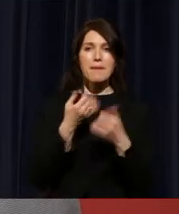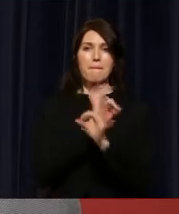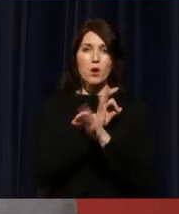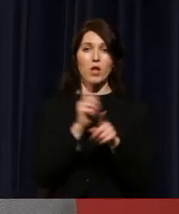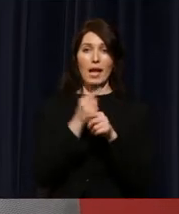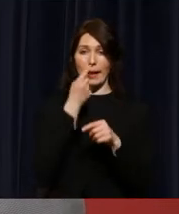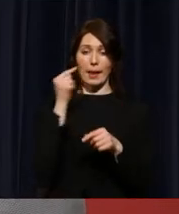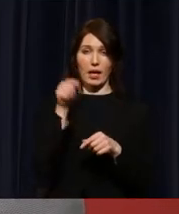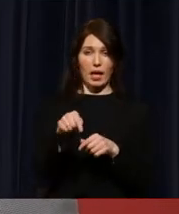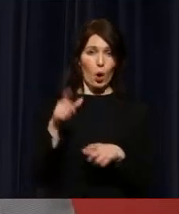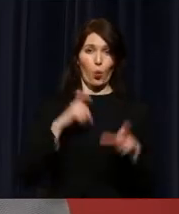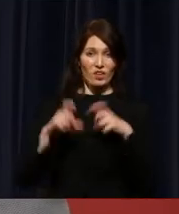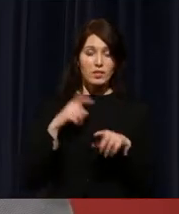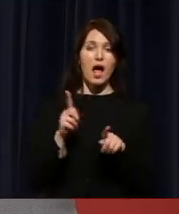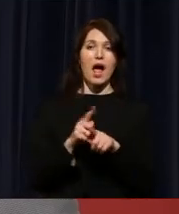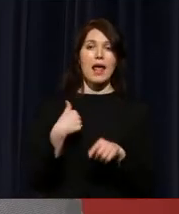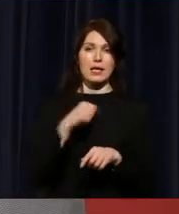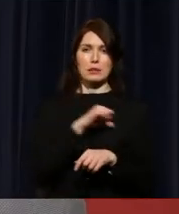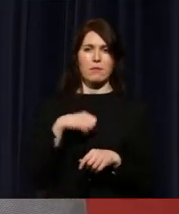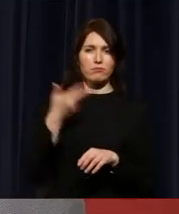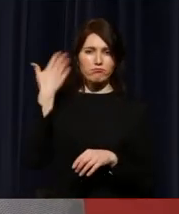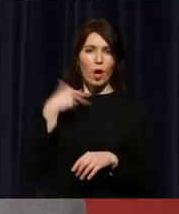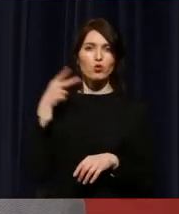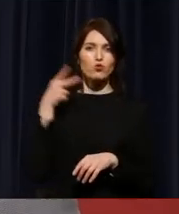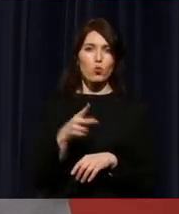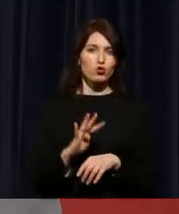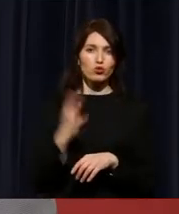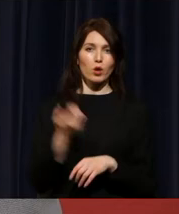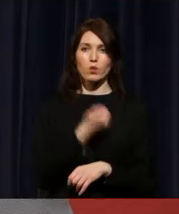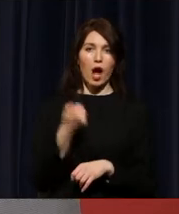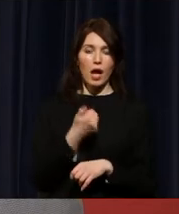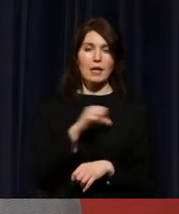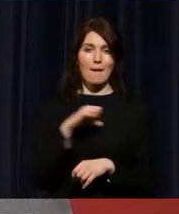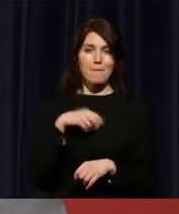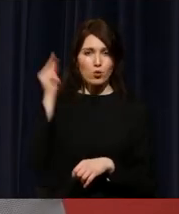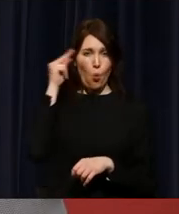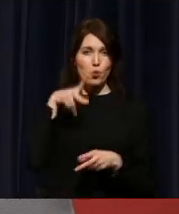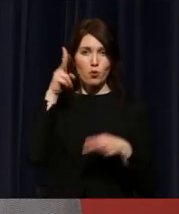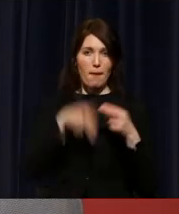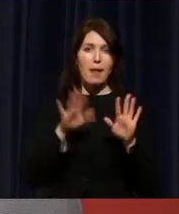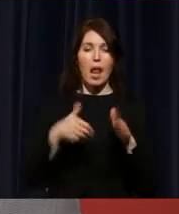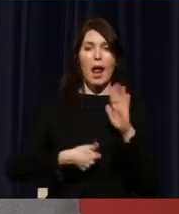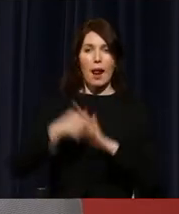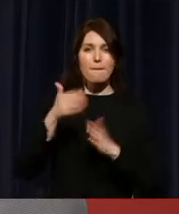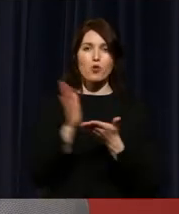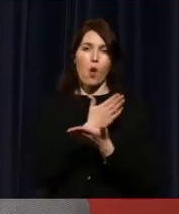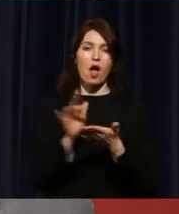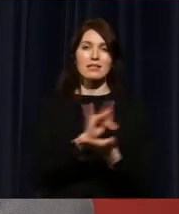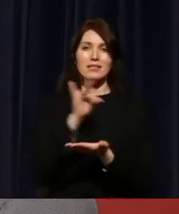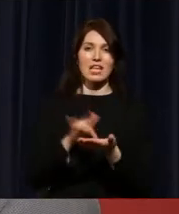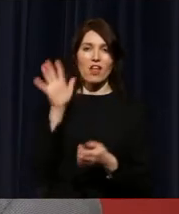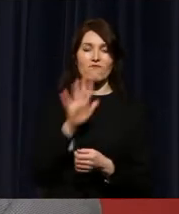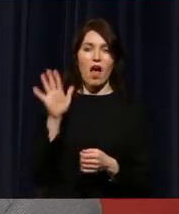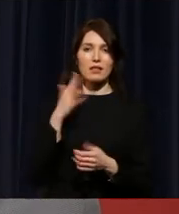arī universitātē. Es pats savu laiku 2004. Gadā šos kursus pabeidzu, lai labāk nokārtot šo